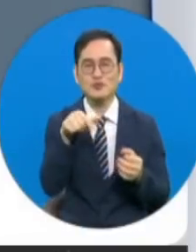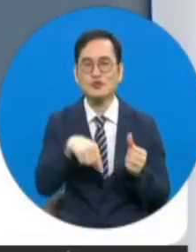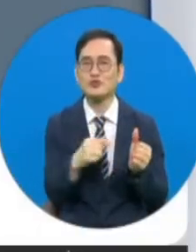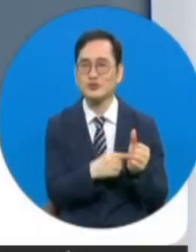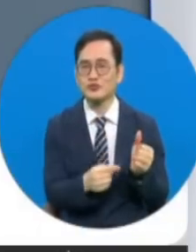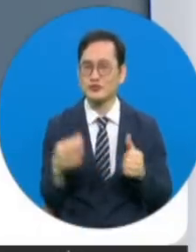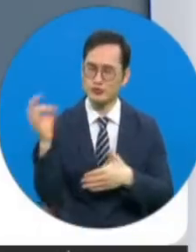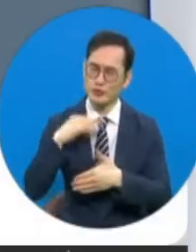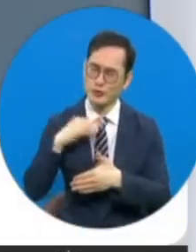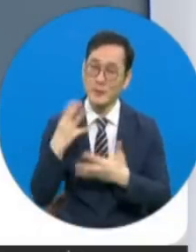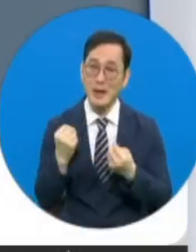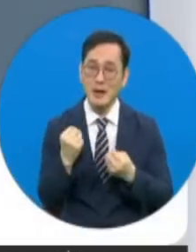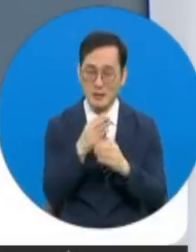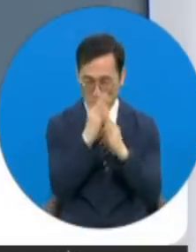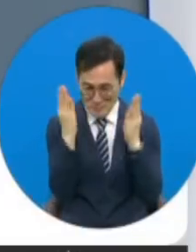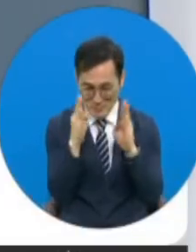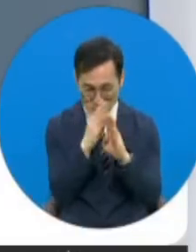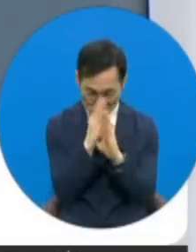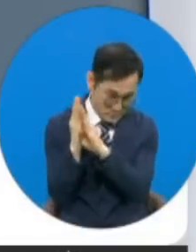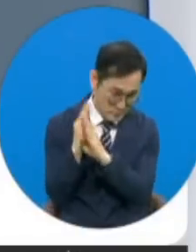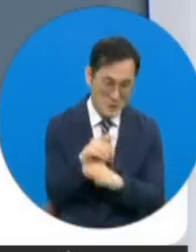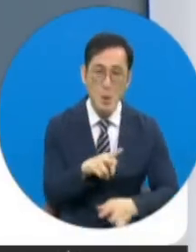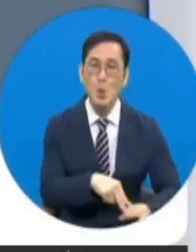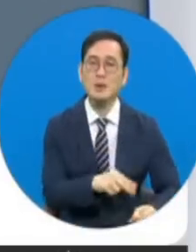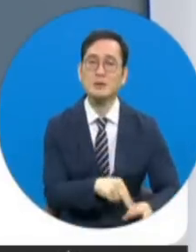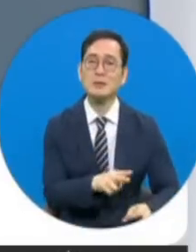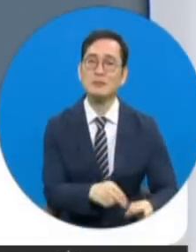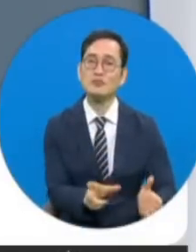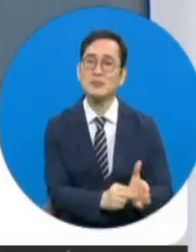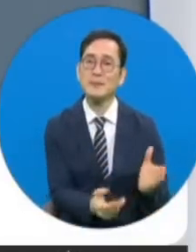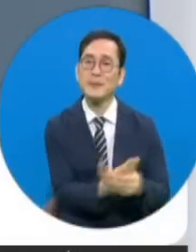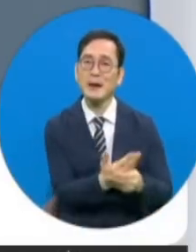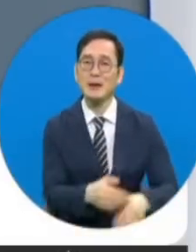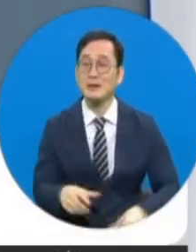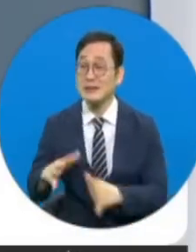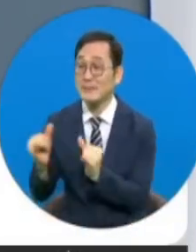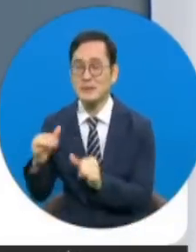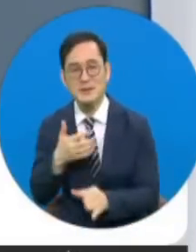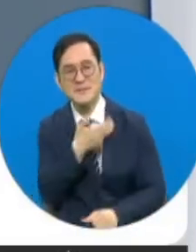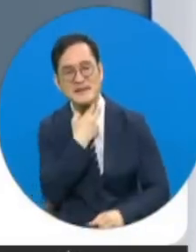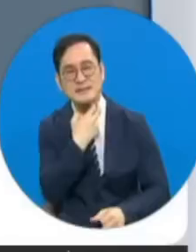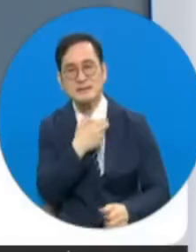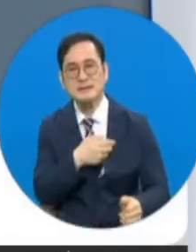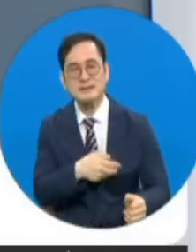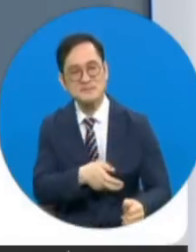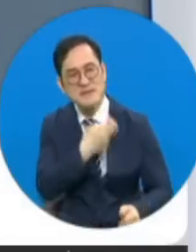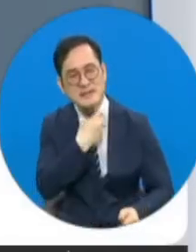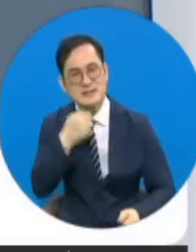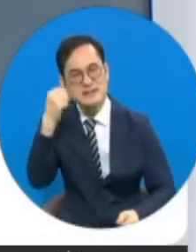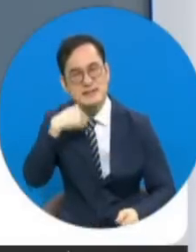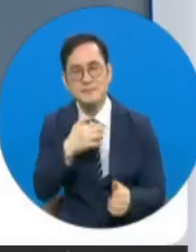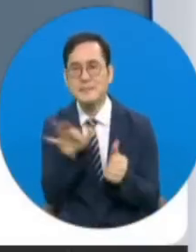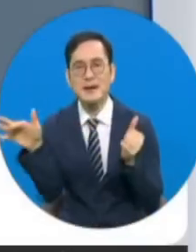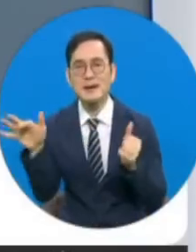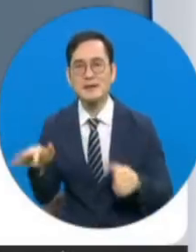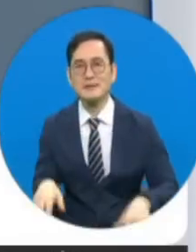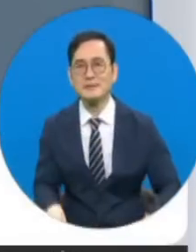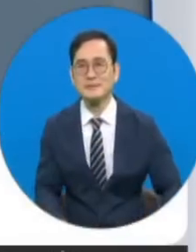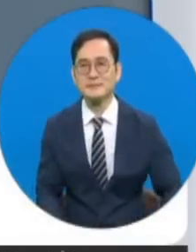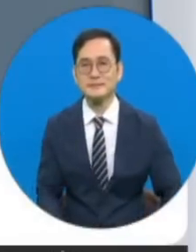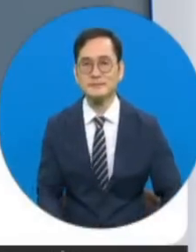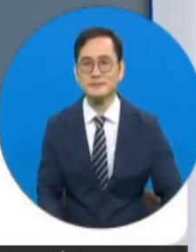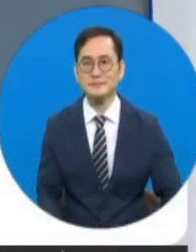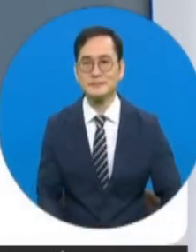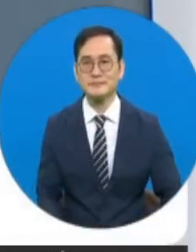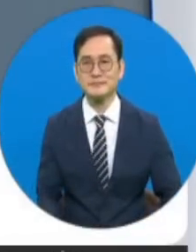알고 보니까 거기에서 나타났던 코임제 때문에 사람들이 갖고 있는 배신감이 컸지 않습니까 특정 지지층들이 열광하는 것들은 이해할 수